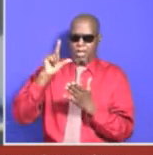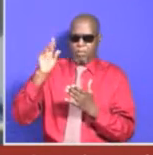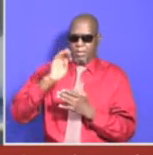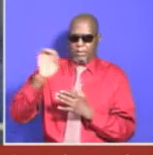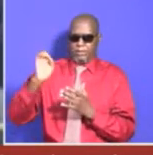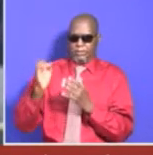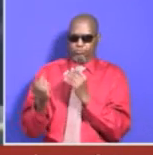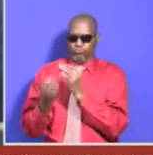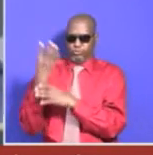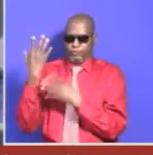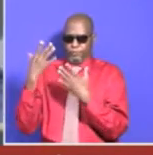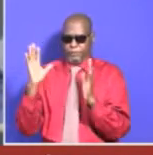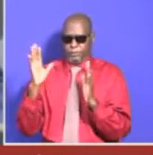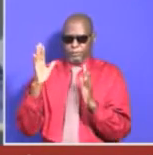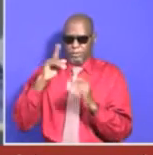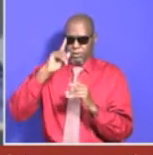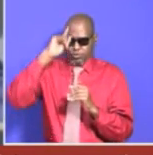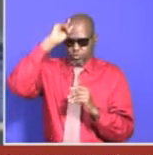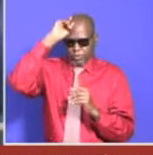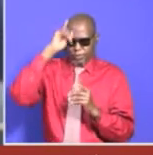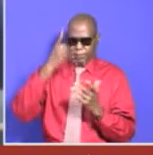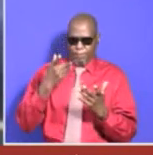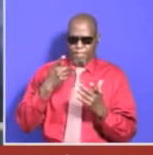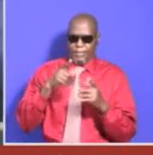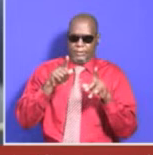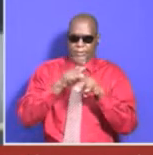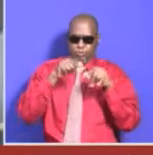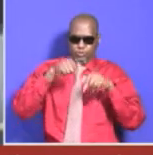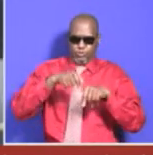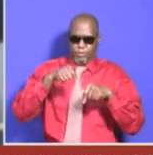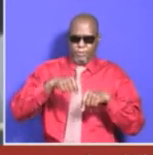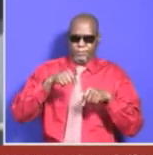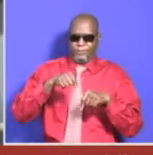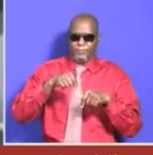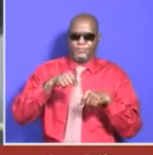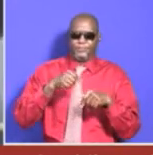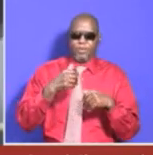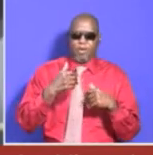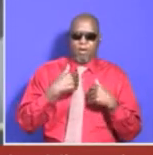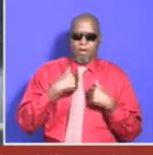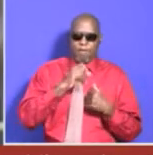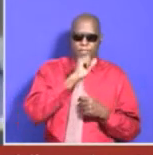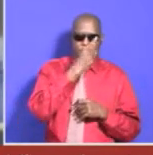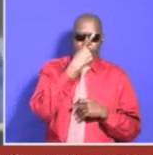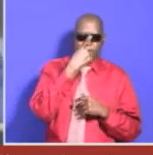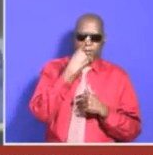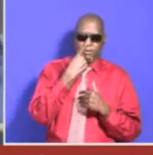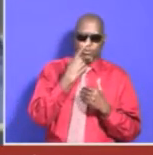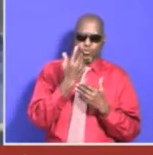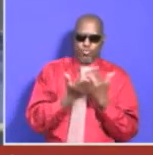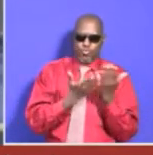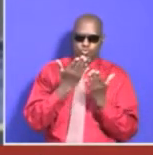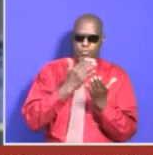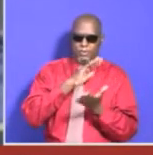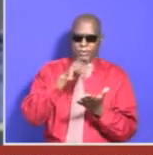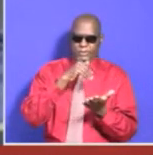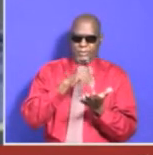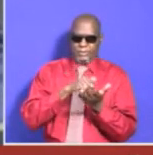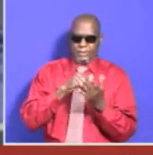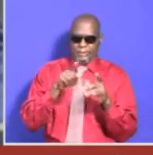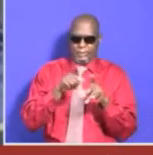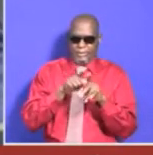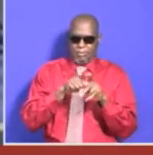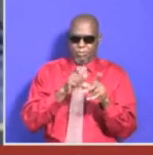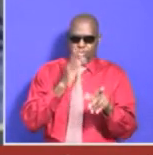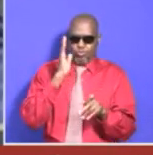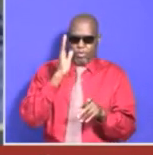Laikipia ya East huko na Nanyuki. Na leo hii tunazindua the first Huduma Center ambayo